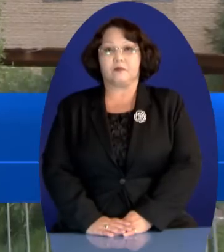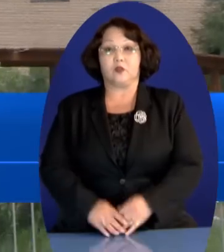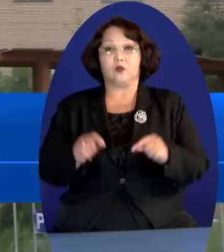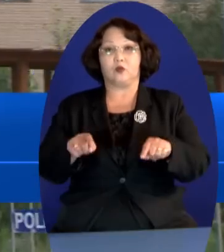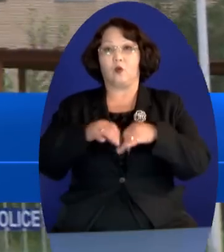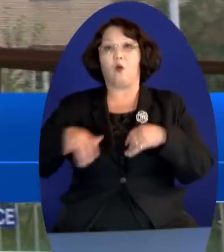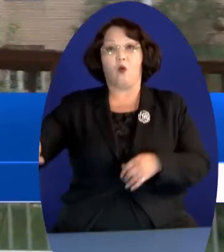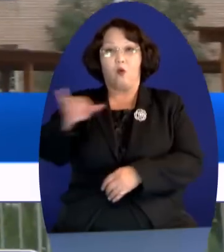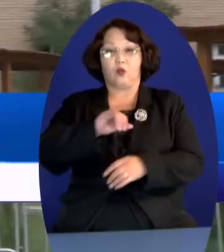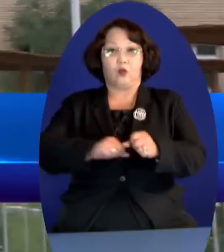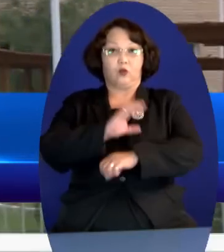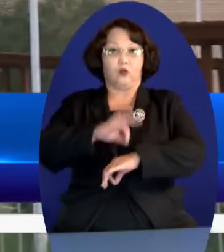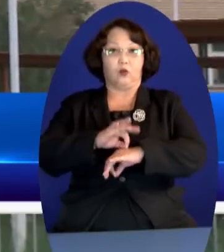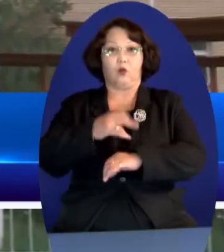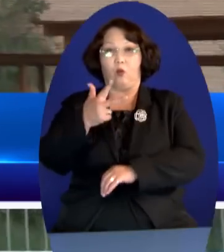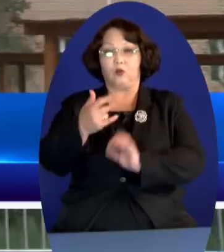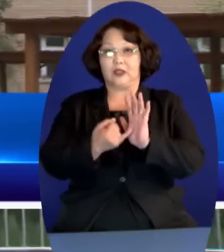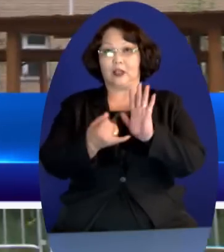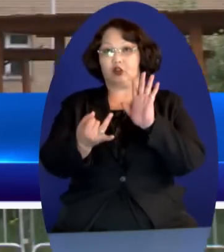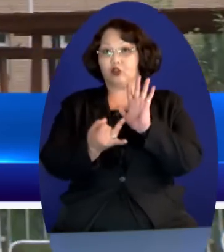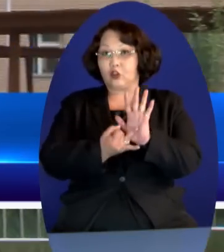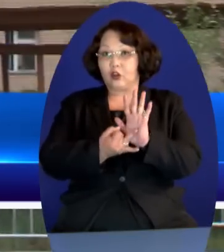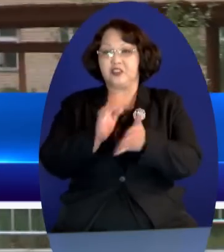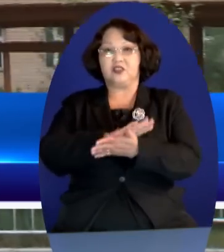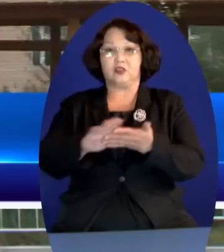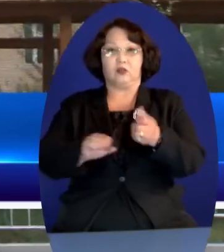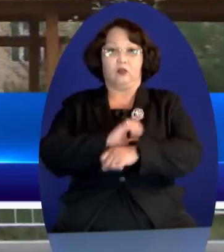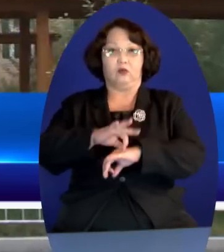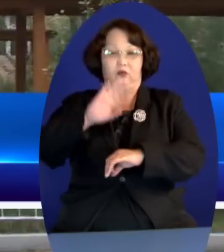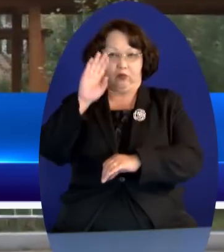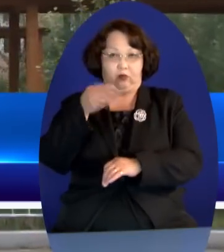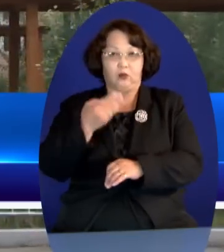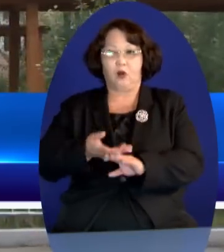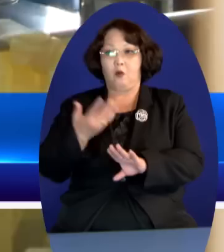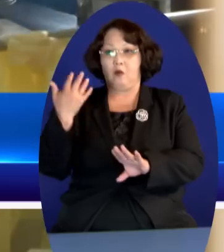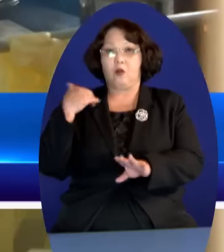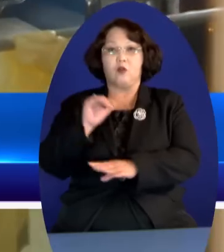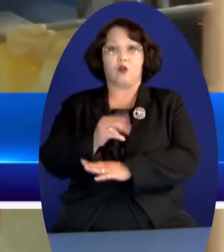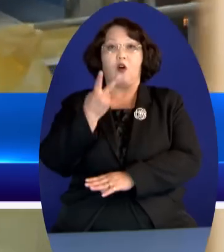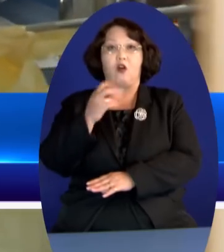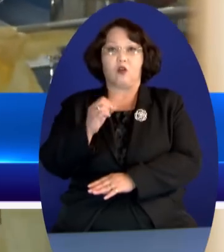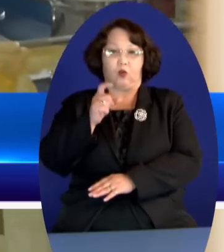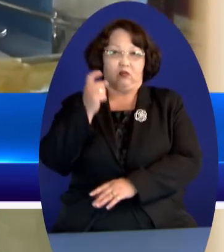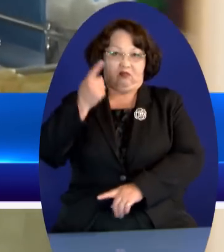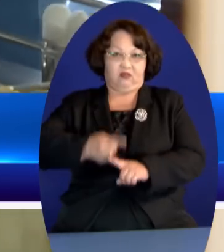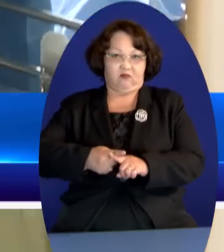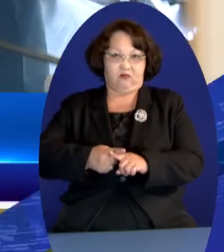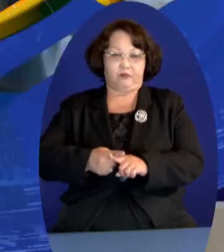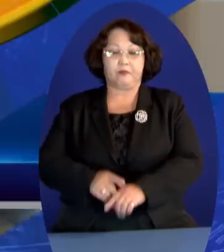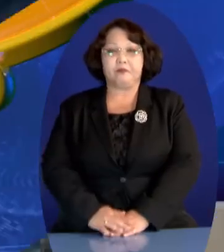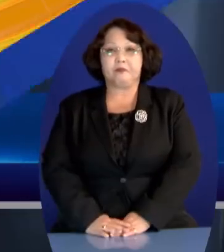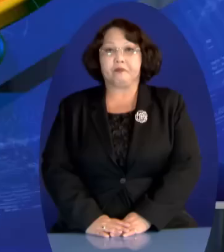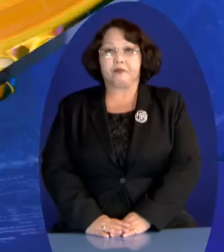өнөөдөр улсын хэмжээнд коронавирусын 367 тохиолдол шинээр батлагдлаа. Энэ нь өмнөх өдрөөс 20-оор нэмэгдсэн үзүүлэлт юм.